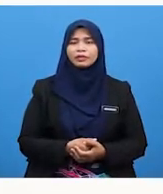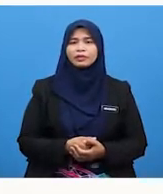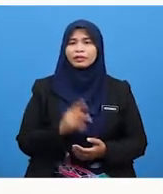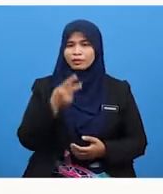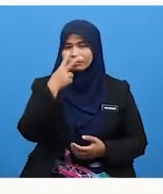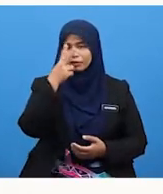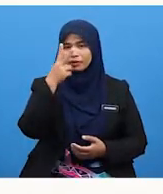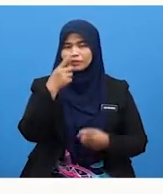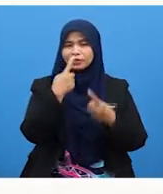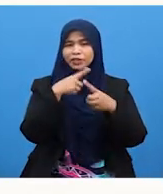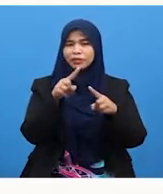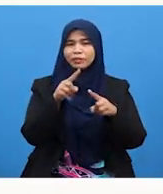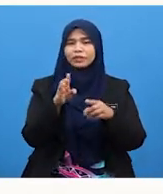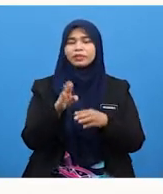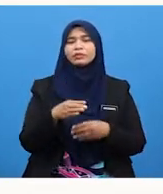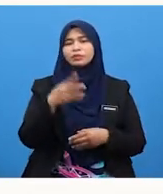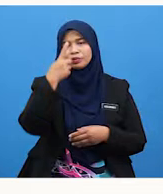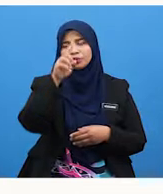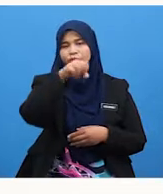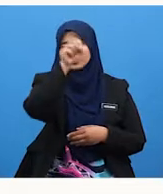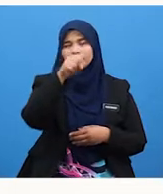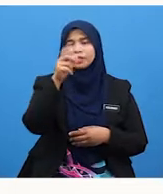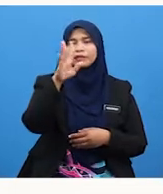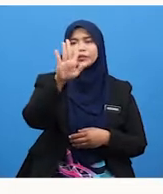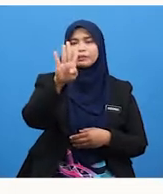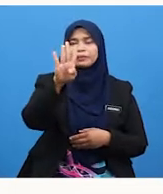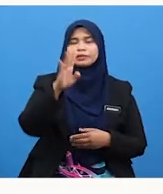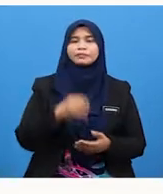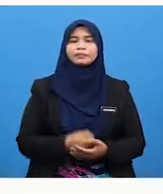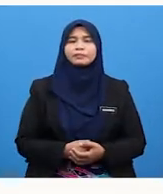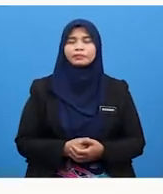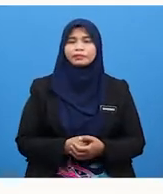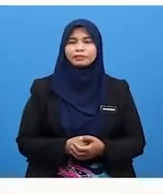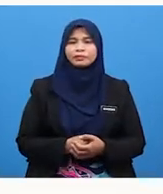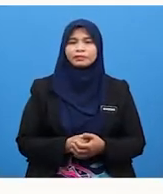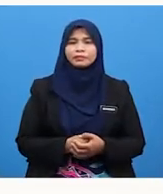Mari kita semak jawapan bagi soalan keempat.